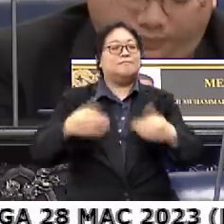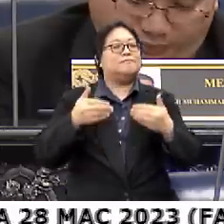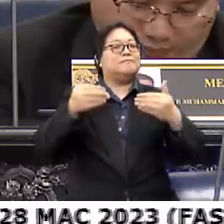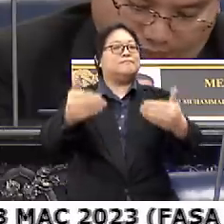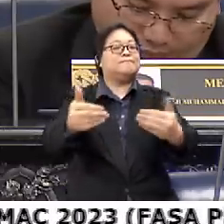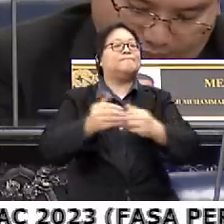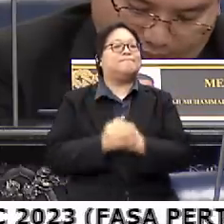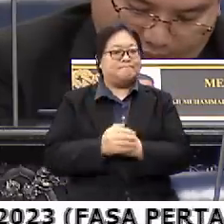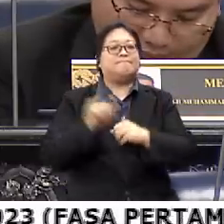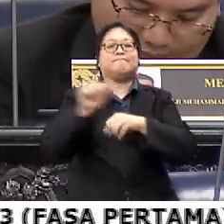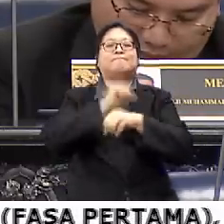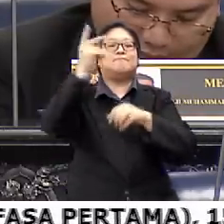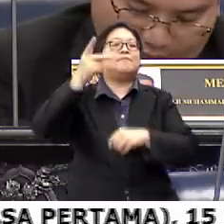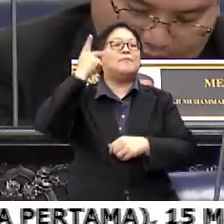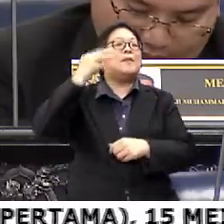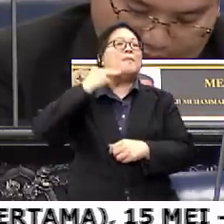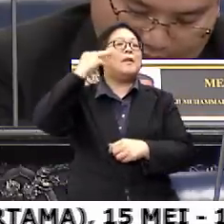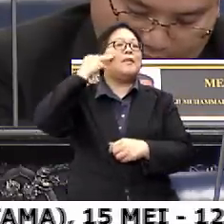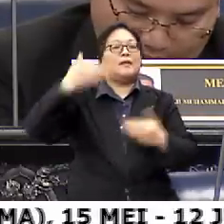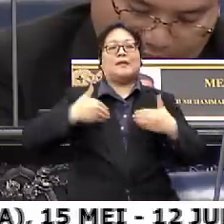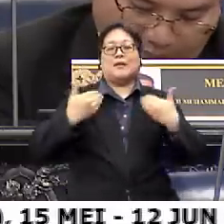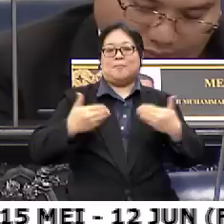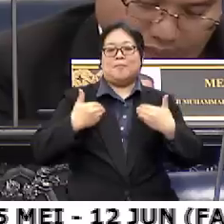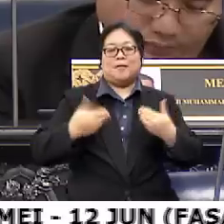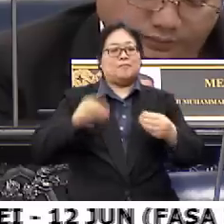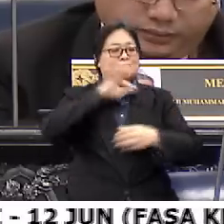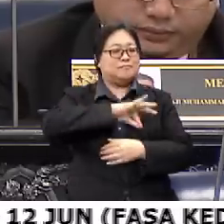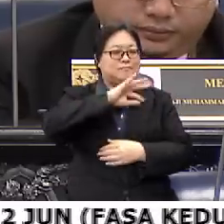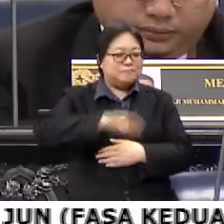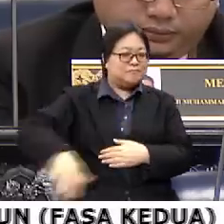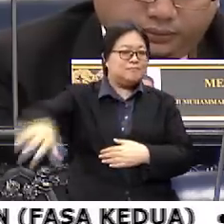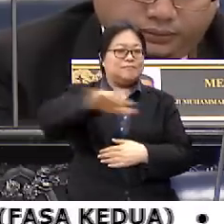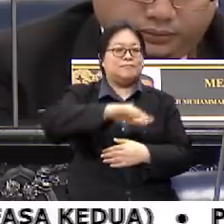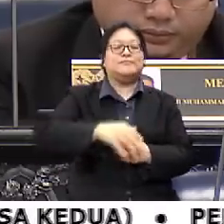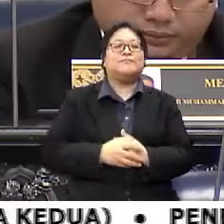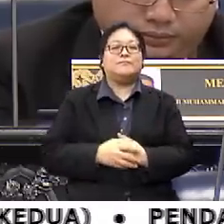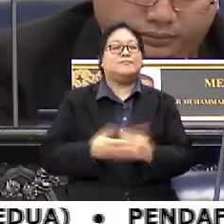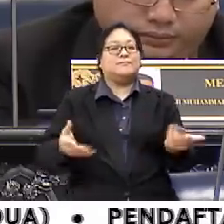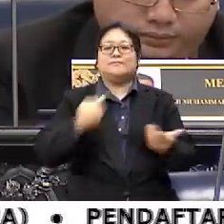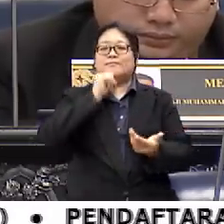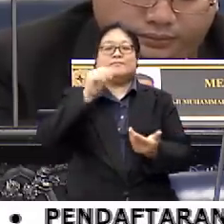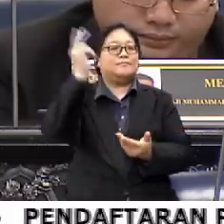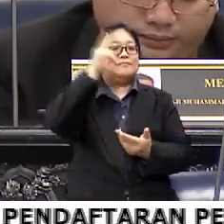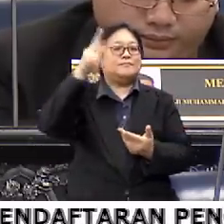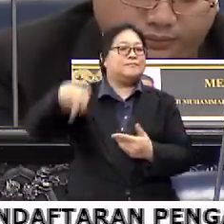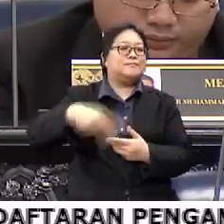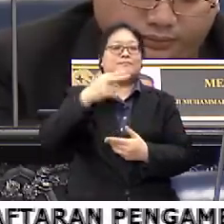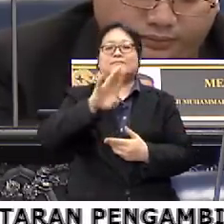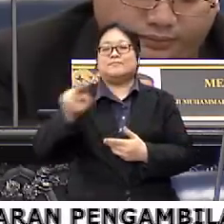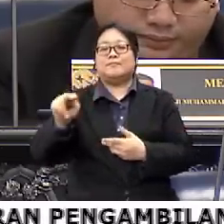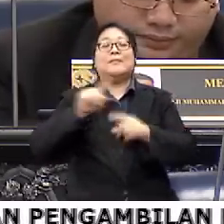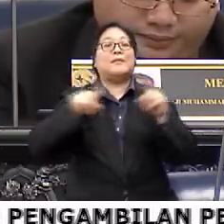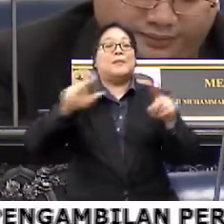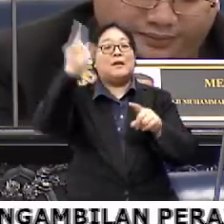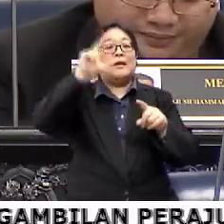depan mengamalkan politik yang matang sejahtera, memberi manfaat kepada semua. Ini bukan kerajaan PHBN, tapi